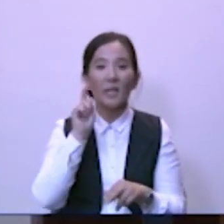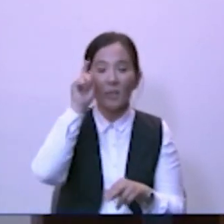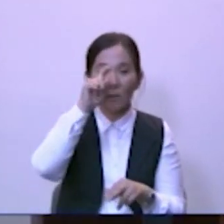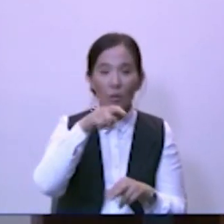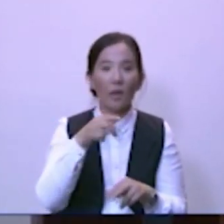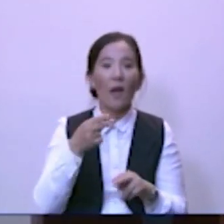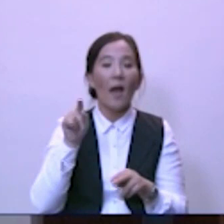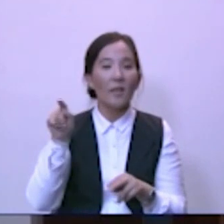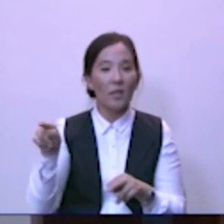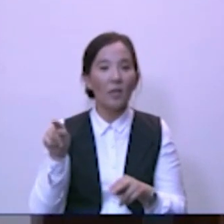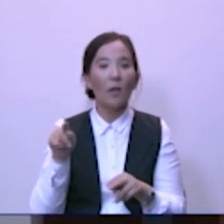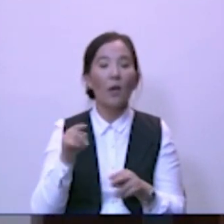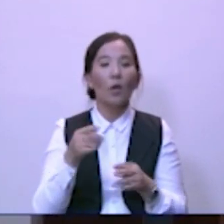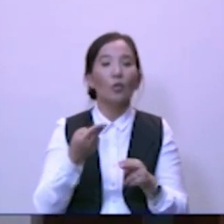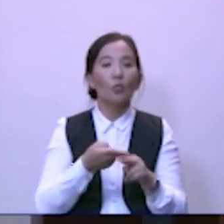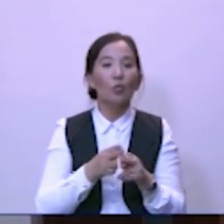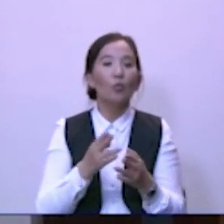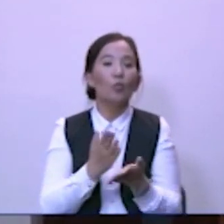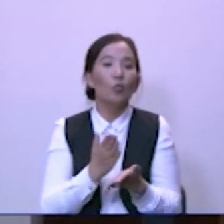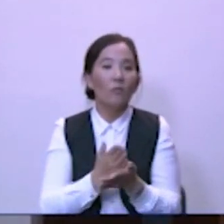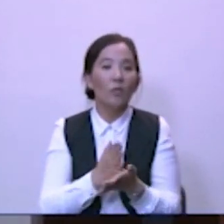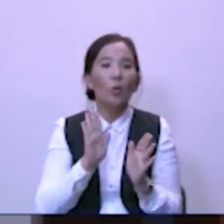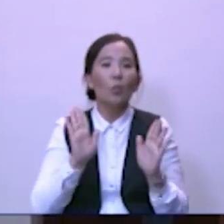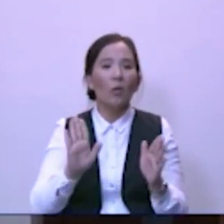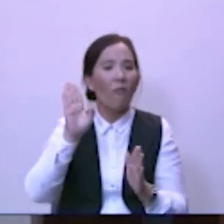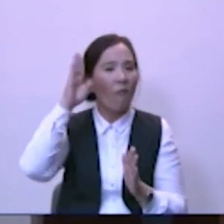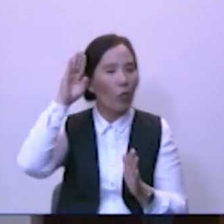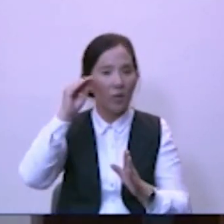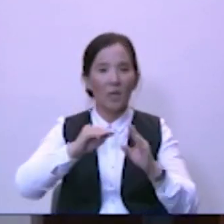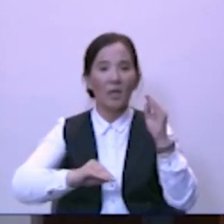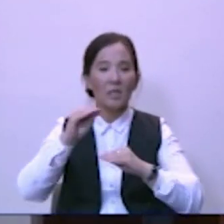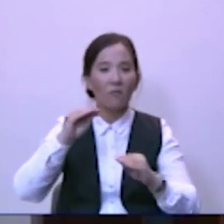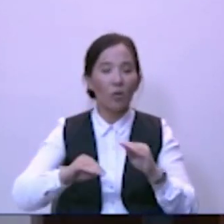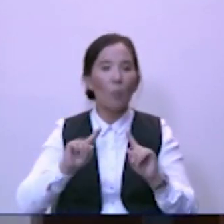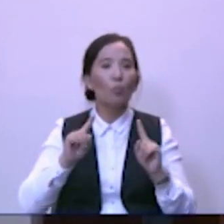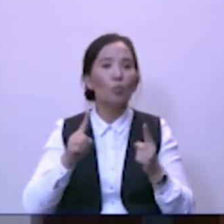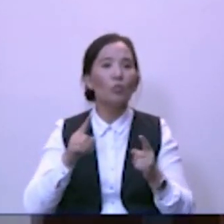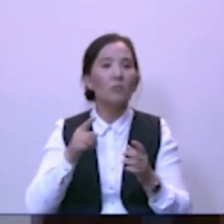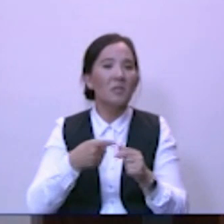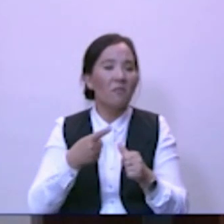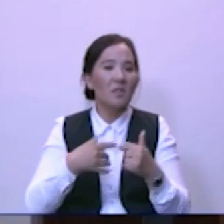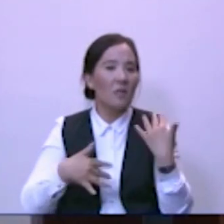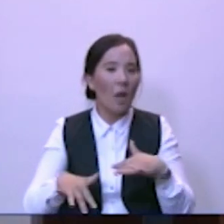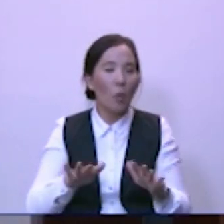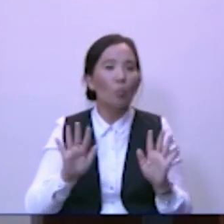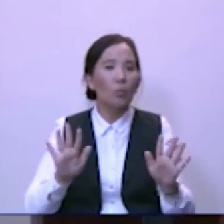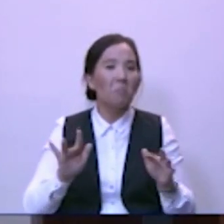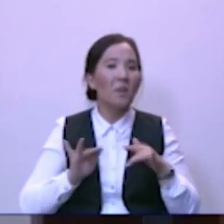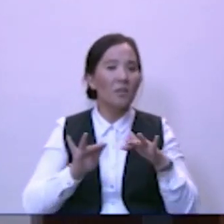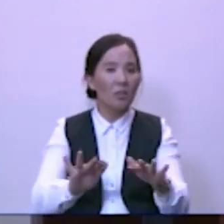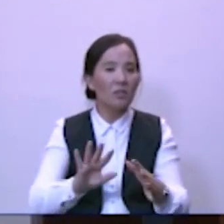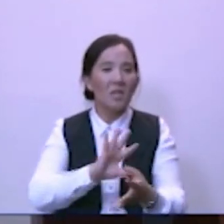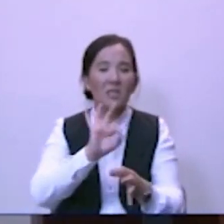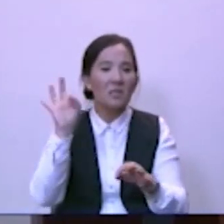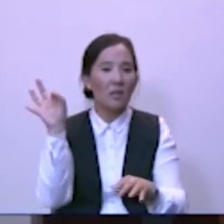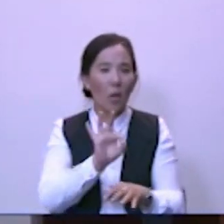они существуют только в водных растворах почему они называются словами потому что они практически сразу начинает